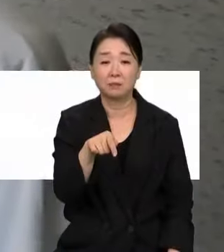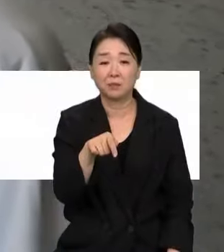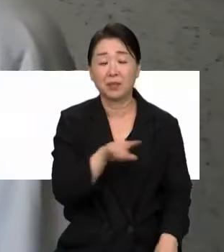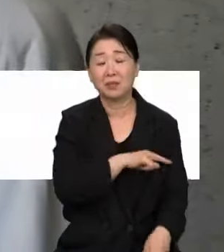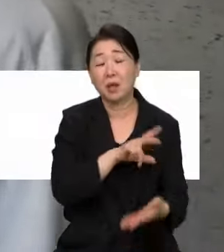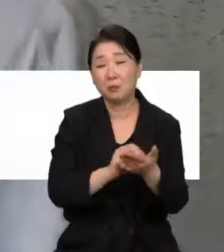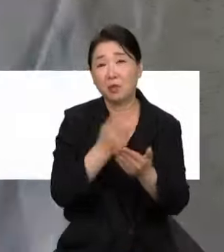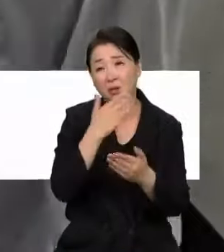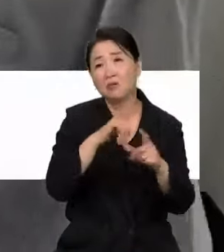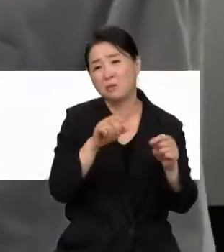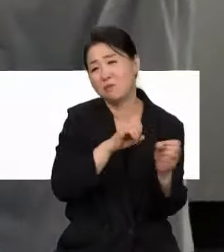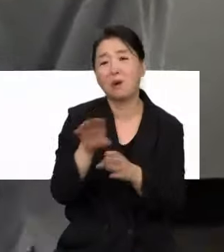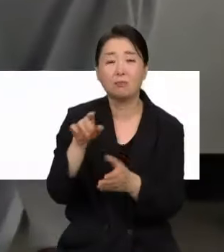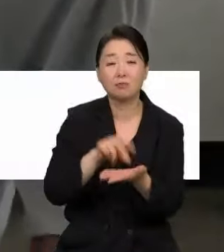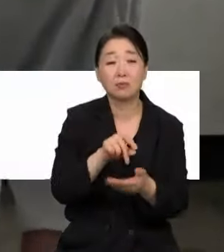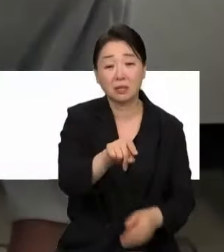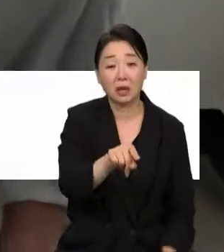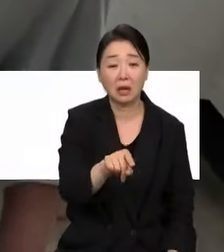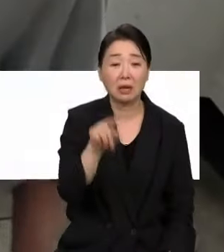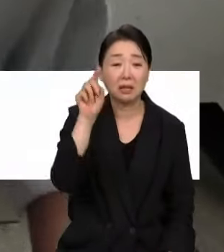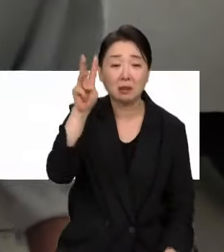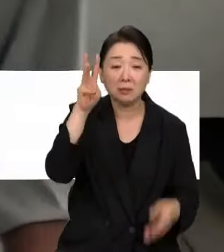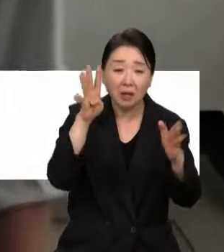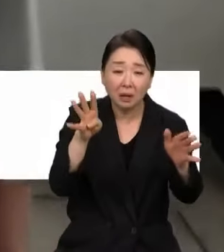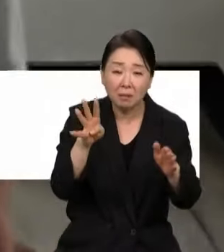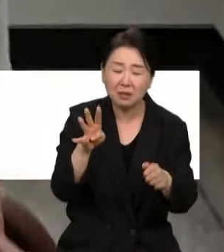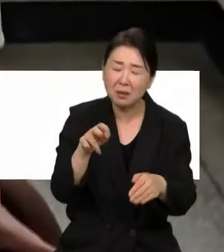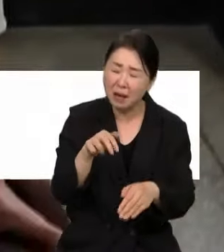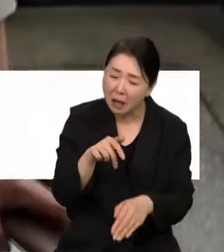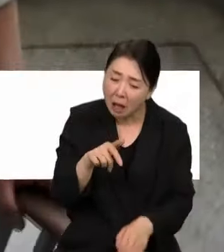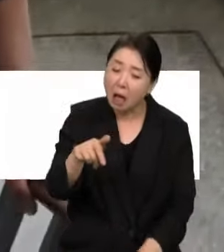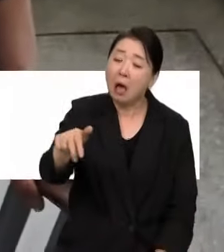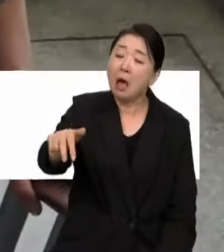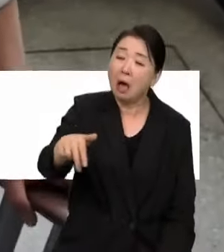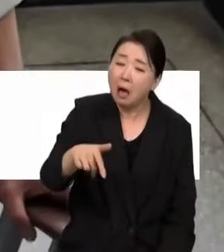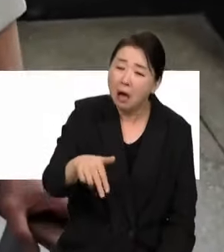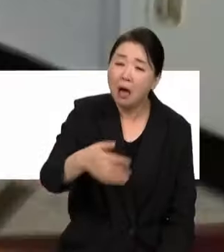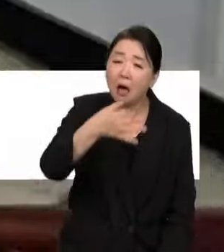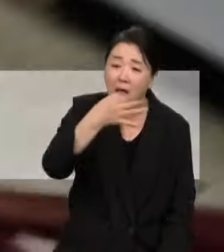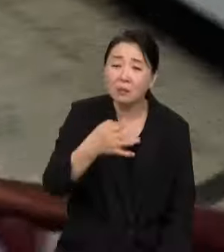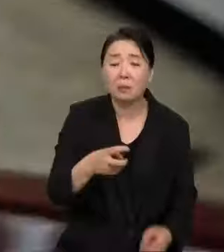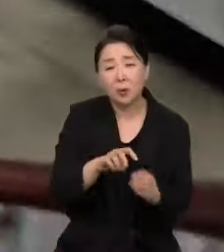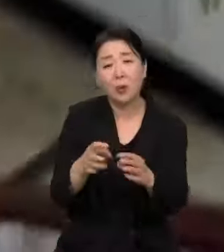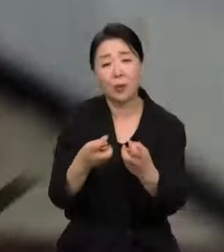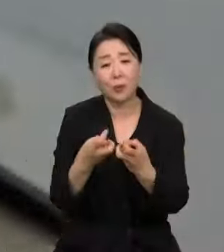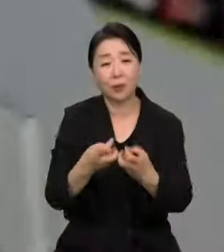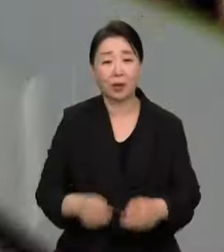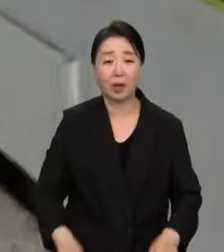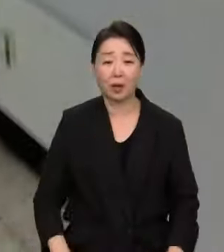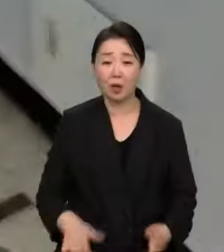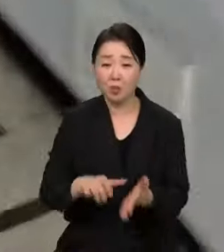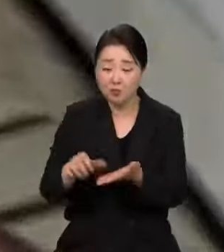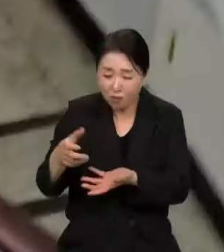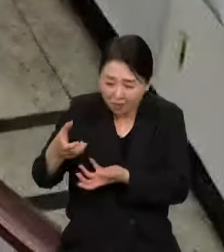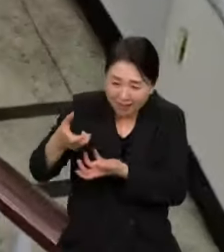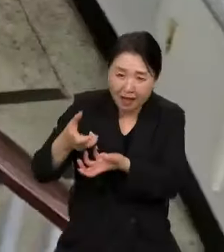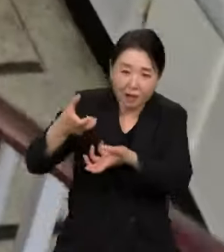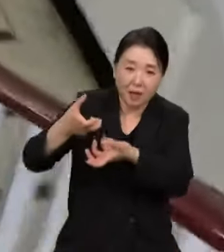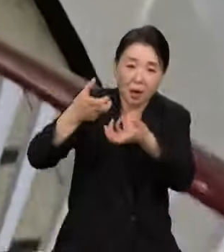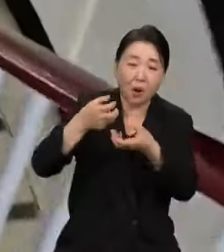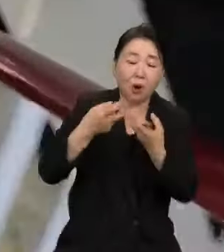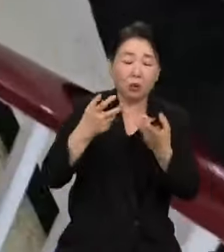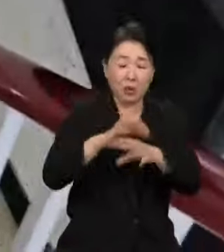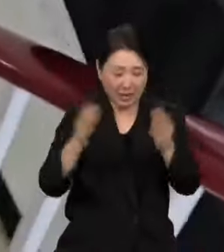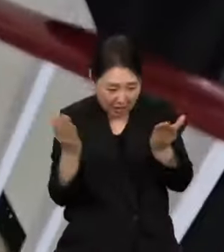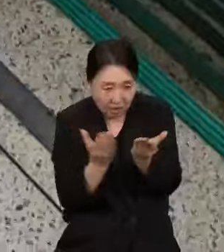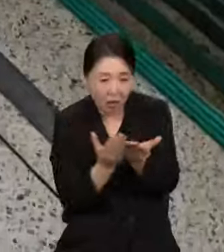쓰레기 버리는 거야. 그것도 3, 4일에 한 번씩 한신이 왔다 갔다 하는데 물건 나르는 인부들은 어떻게든 일을 맞춰야 돈을